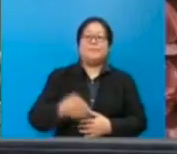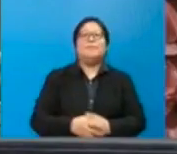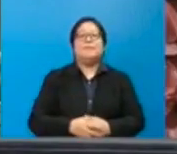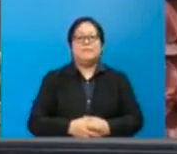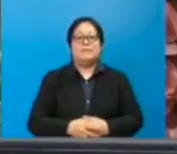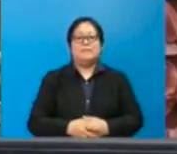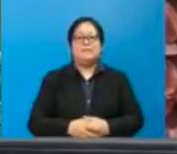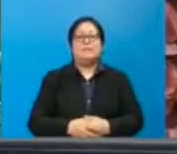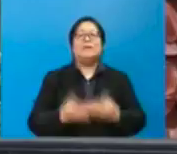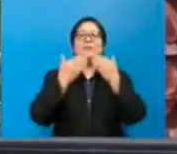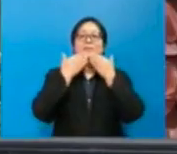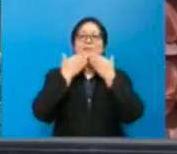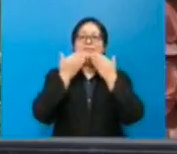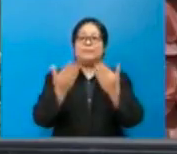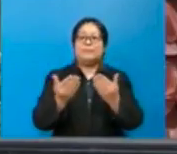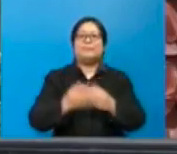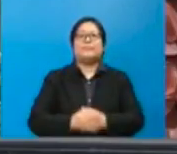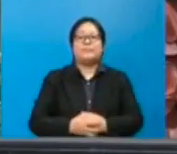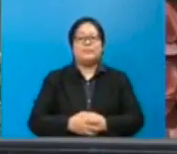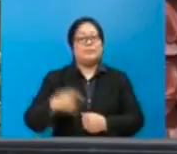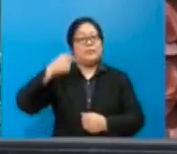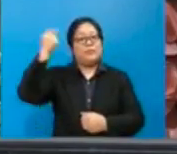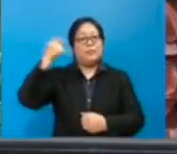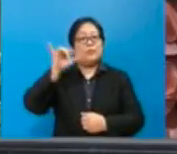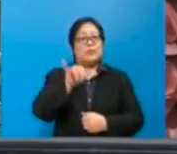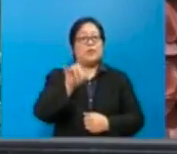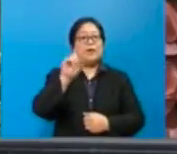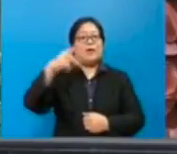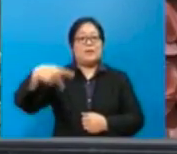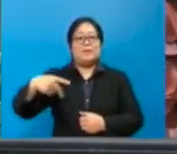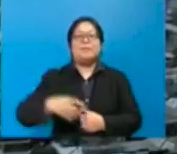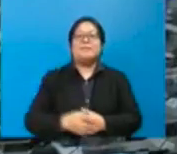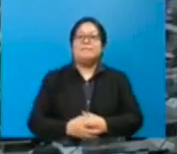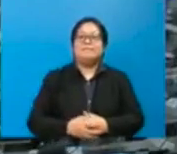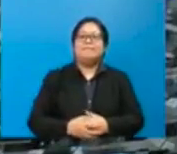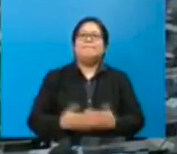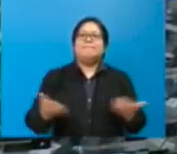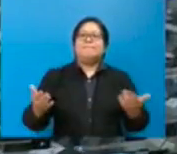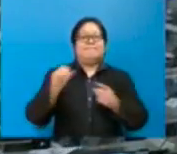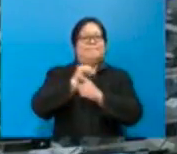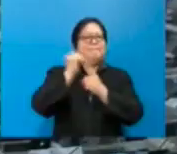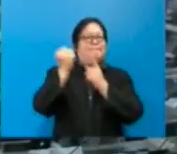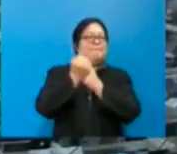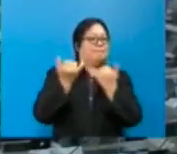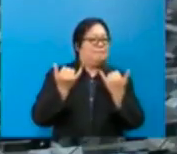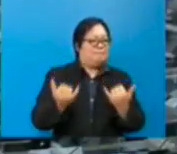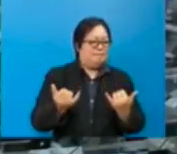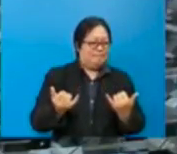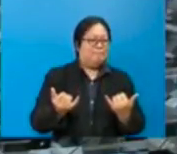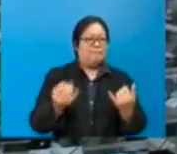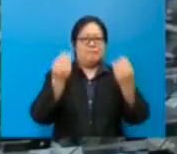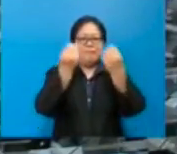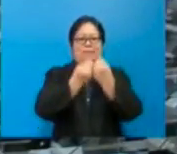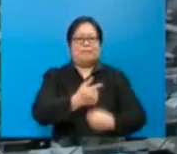Menteri Kanan. Terima kasih. Tuan Yang Dipertua, mengambil kira situasi semasa termasuk